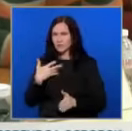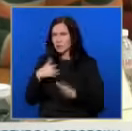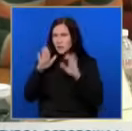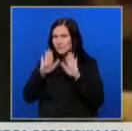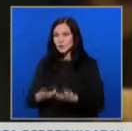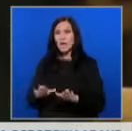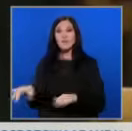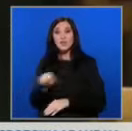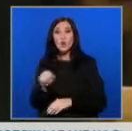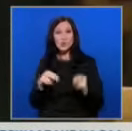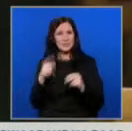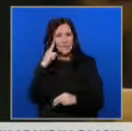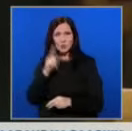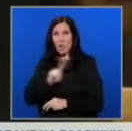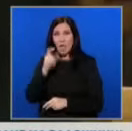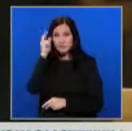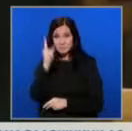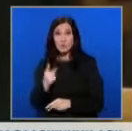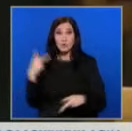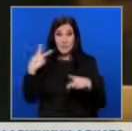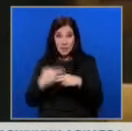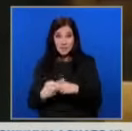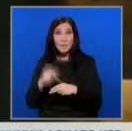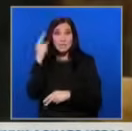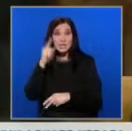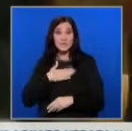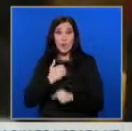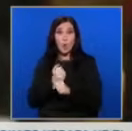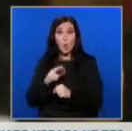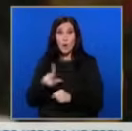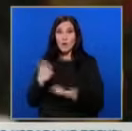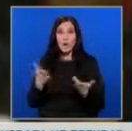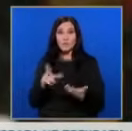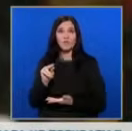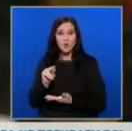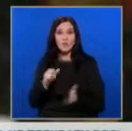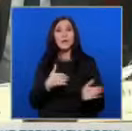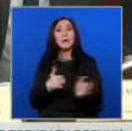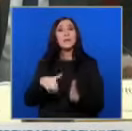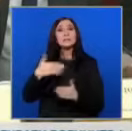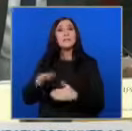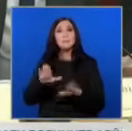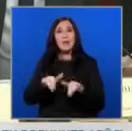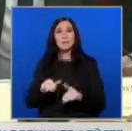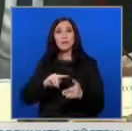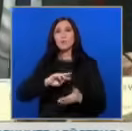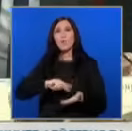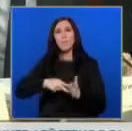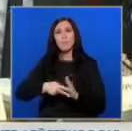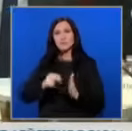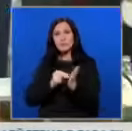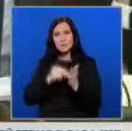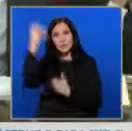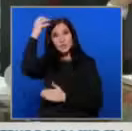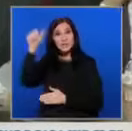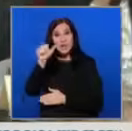кое е невъзпитано? Да прекъсвате председателя или свой колега, когато говори. След приемането на план сметката на държавата, Асен Василев